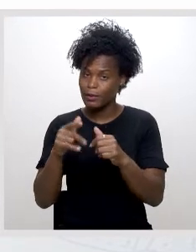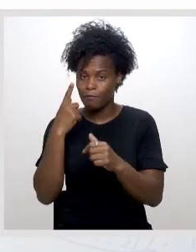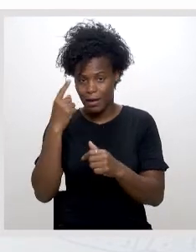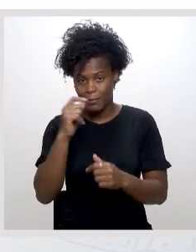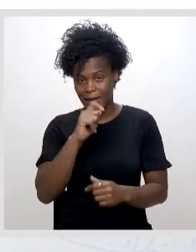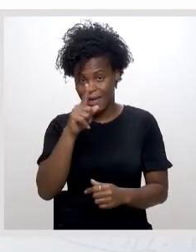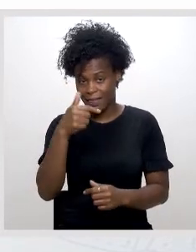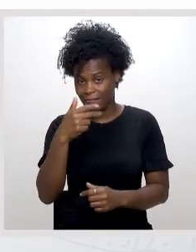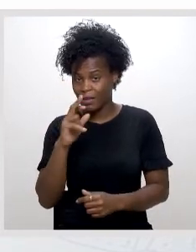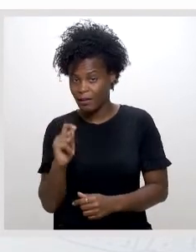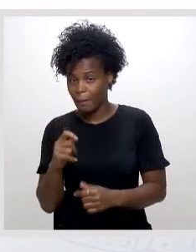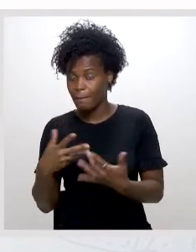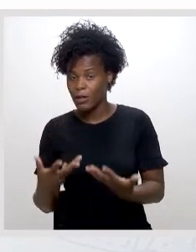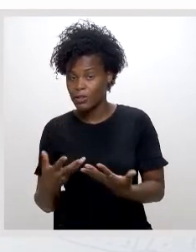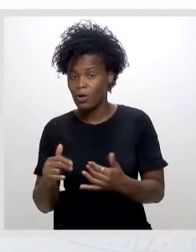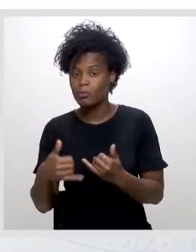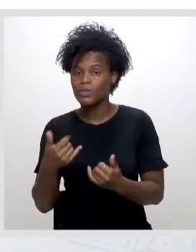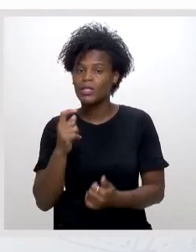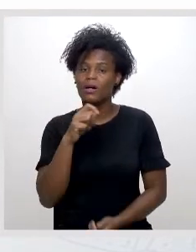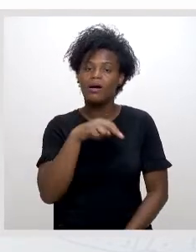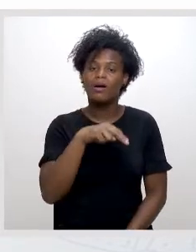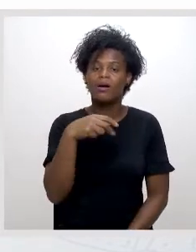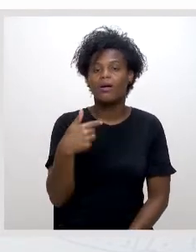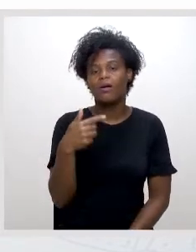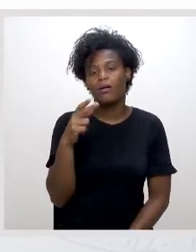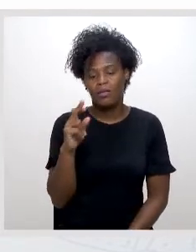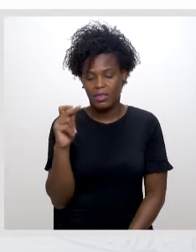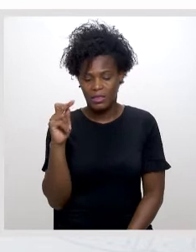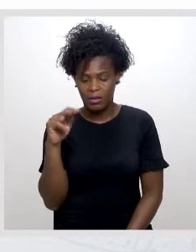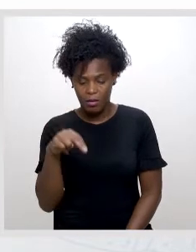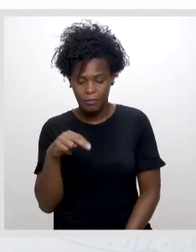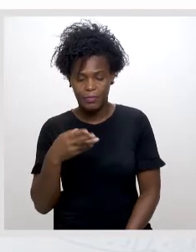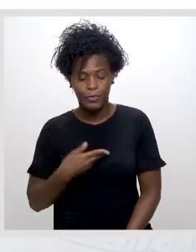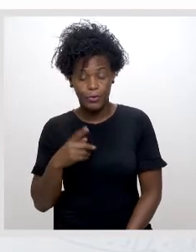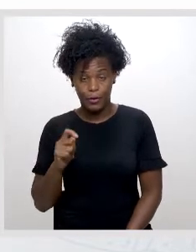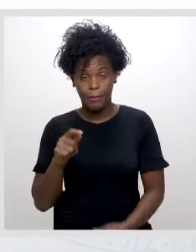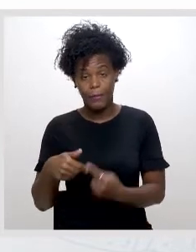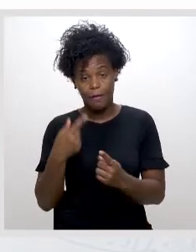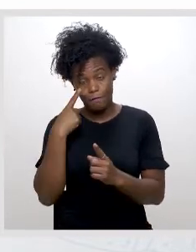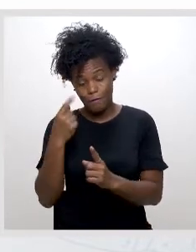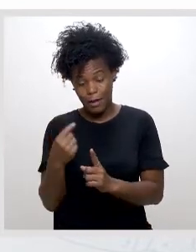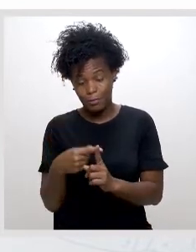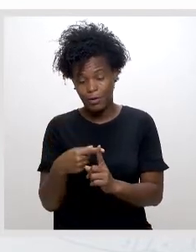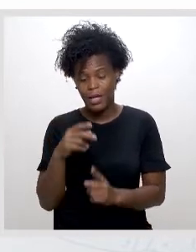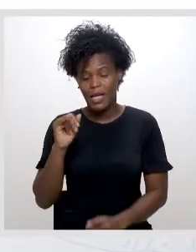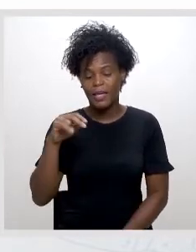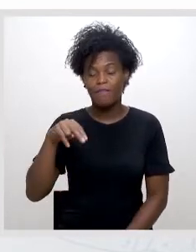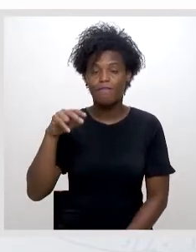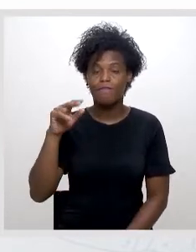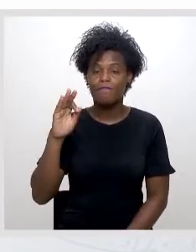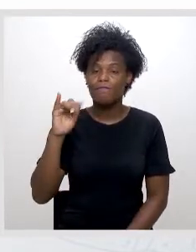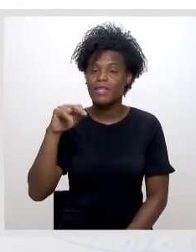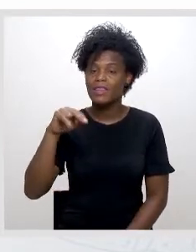présent, plus en 32, plus verbe à l'infinitif. Finalement, futur